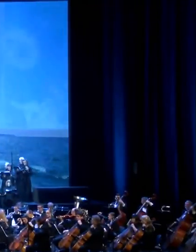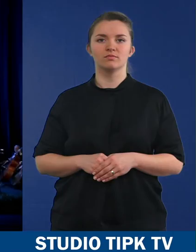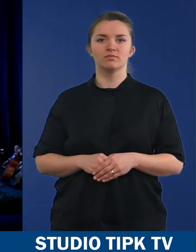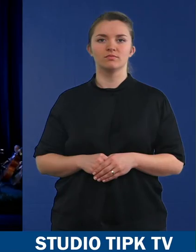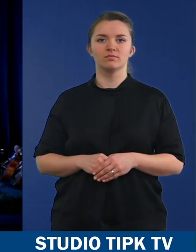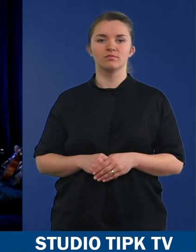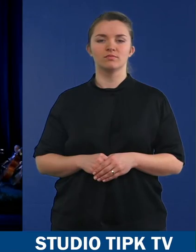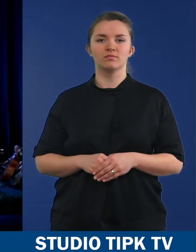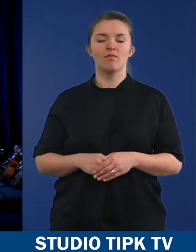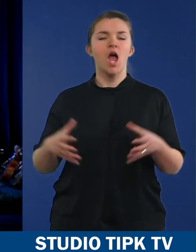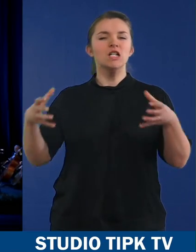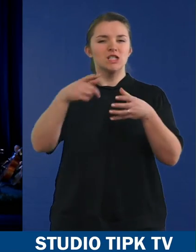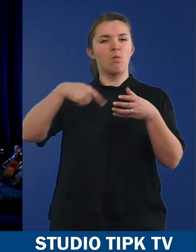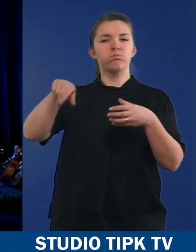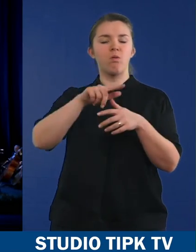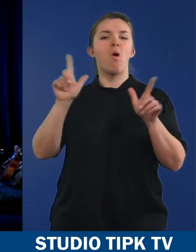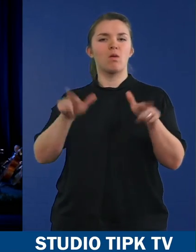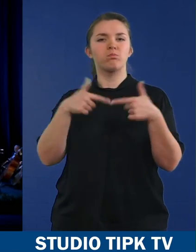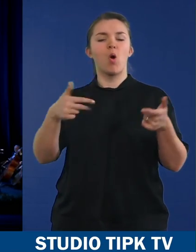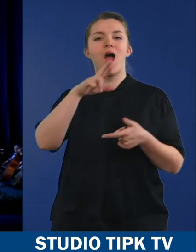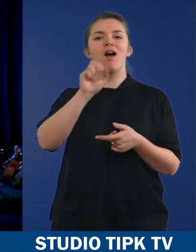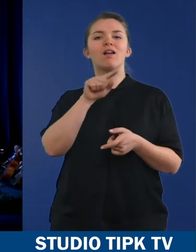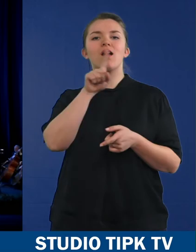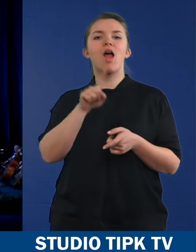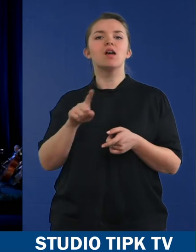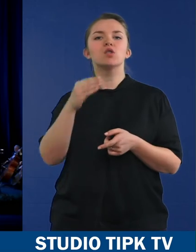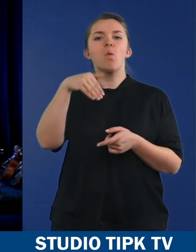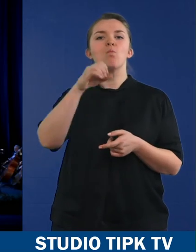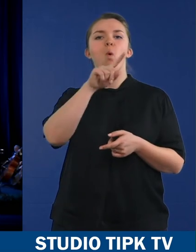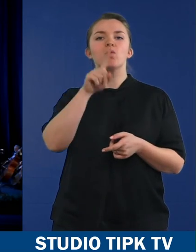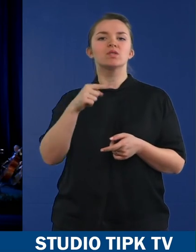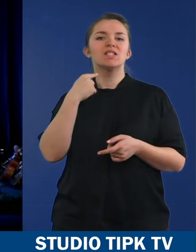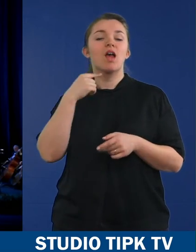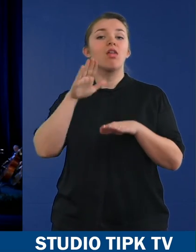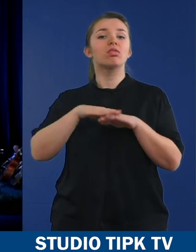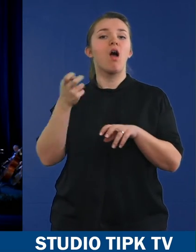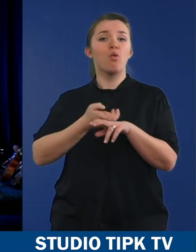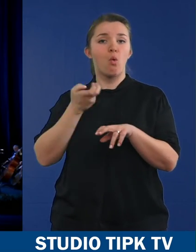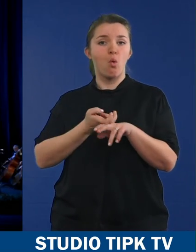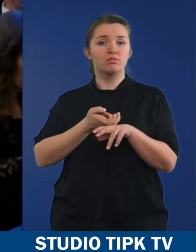Раз злако на зелено трав.